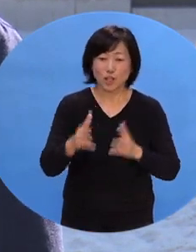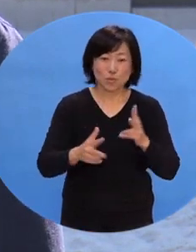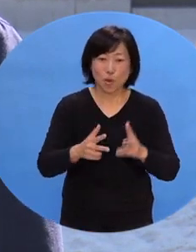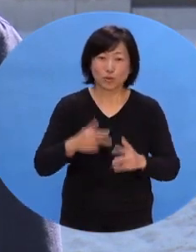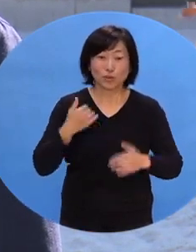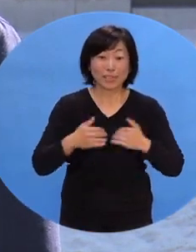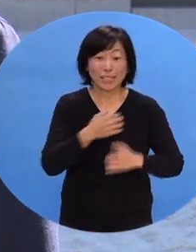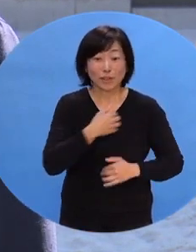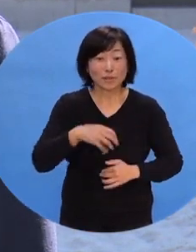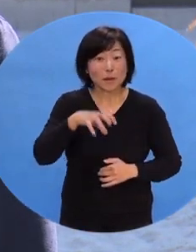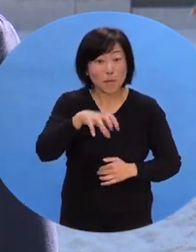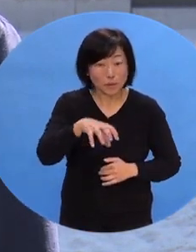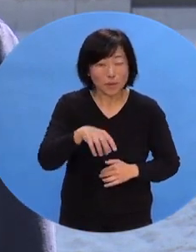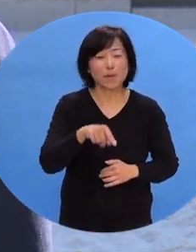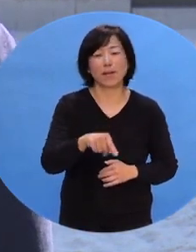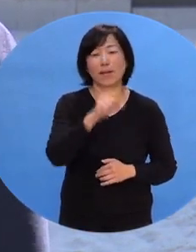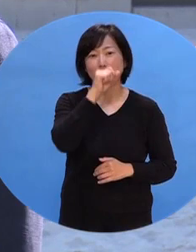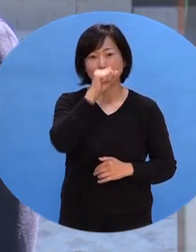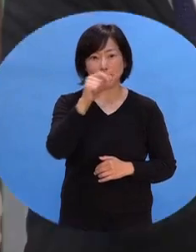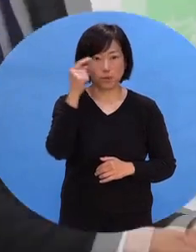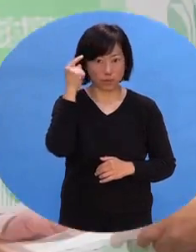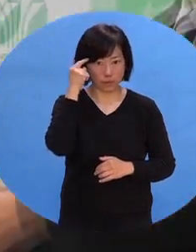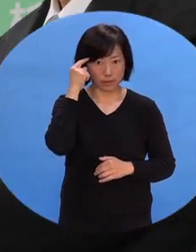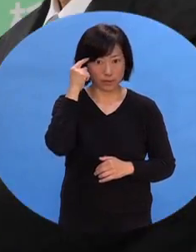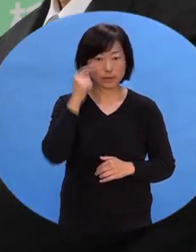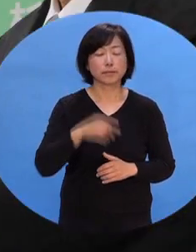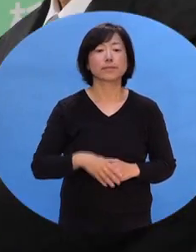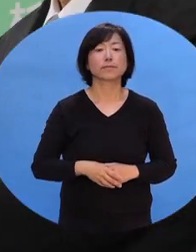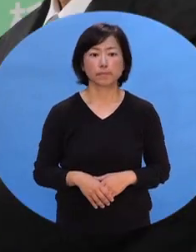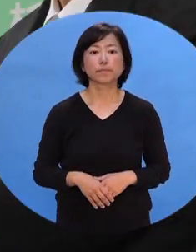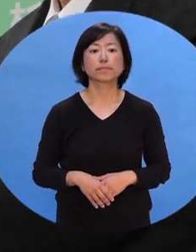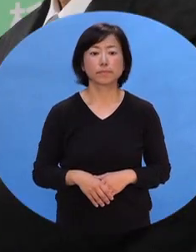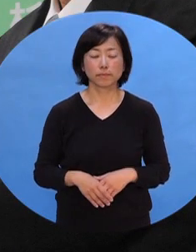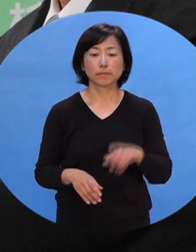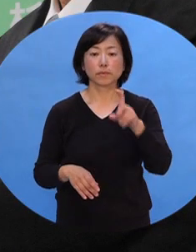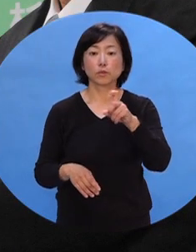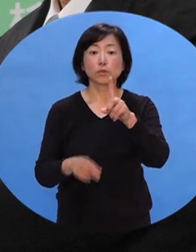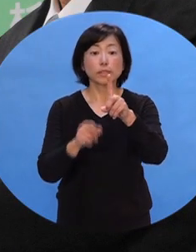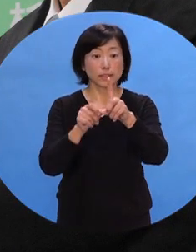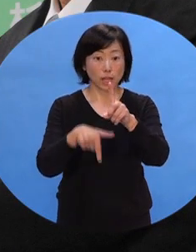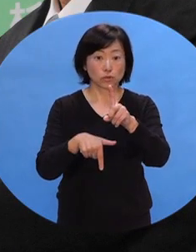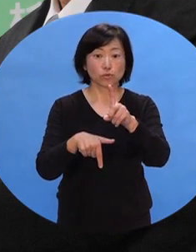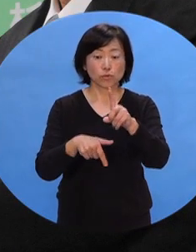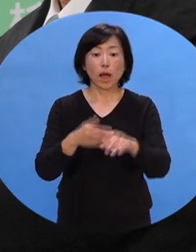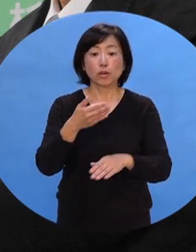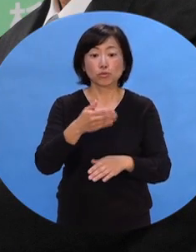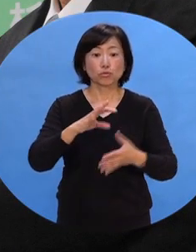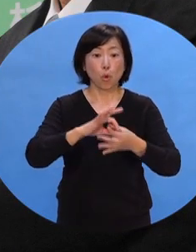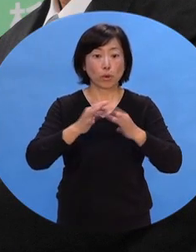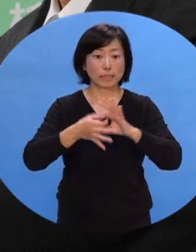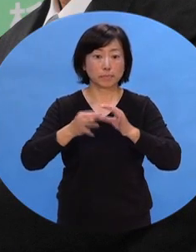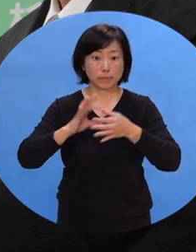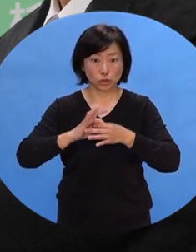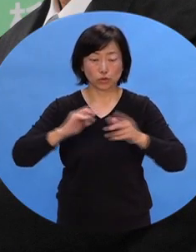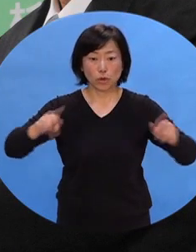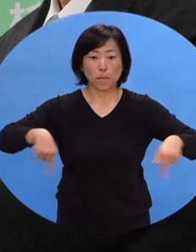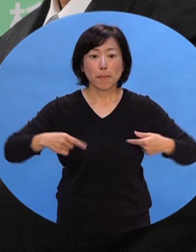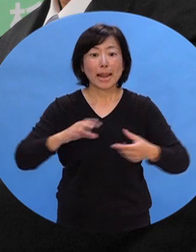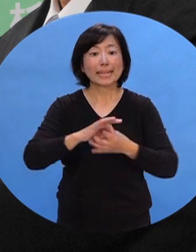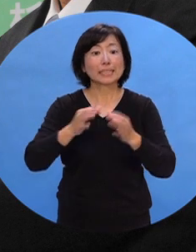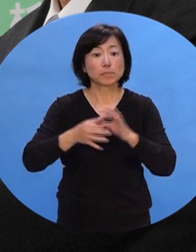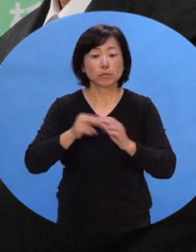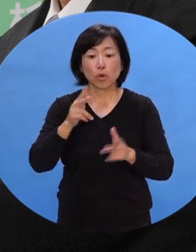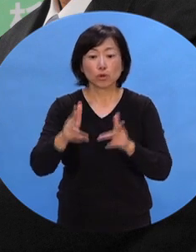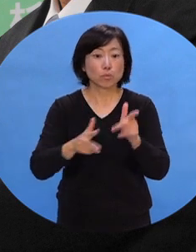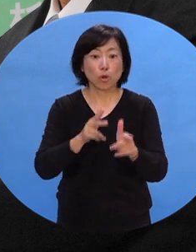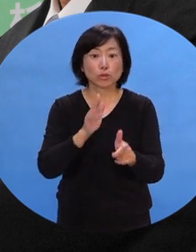る場所になってくれたらいいなと思います。 11月には区のオリンピック・パラリンピックスポー